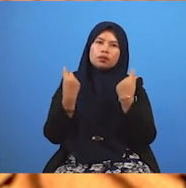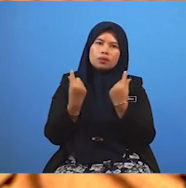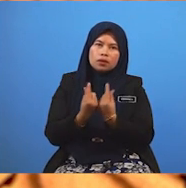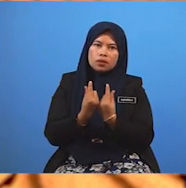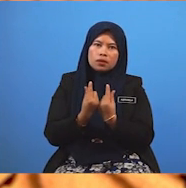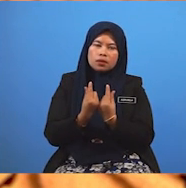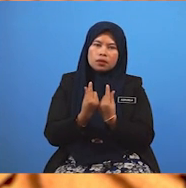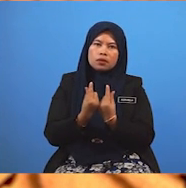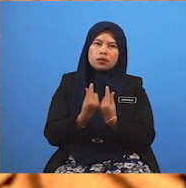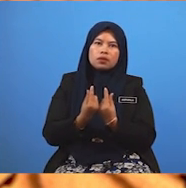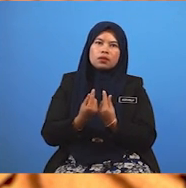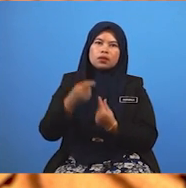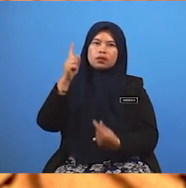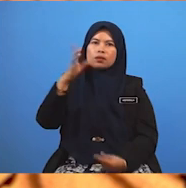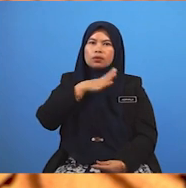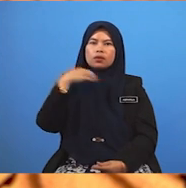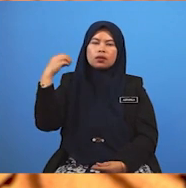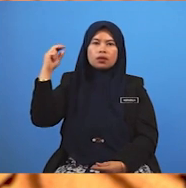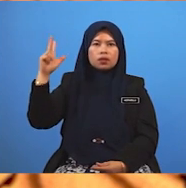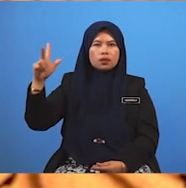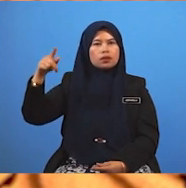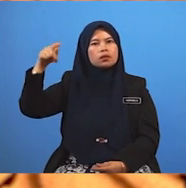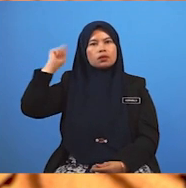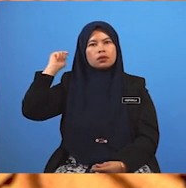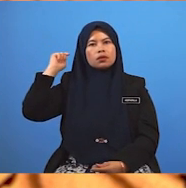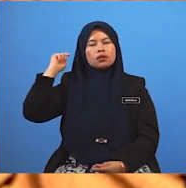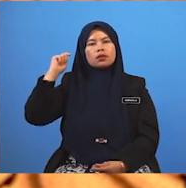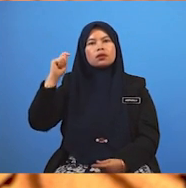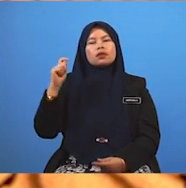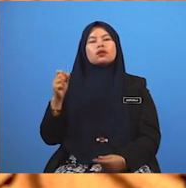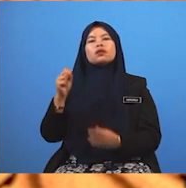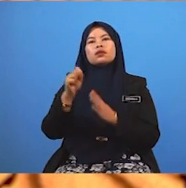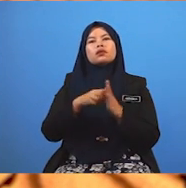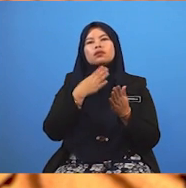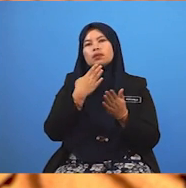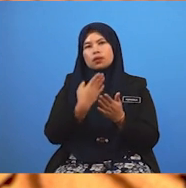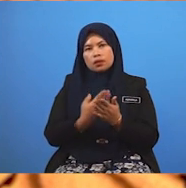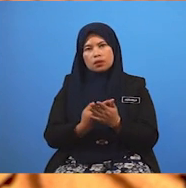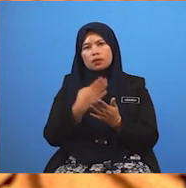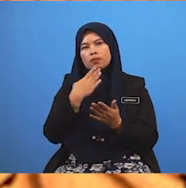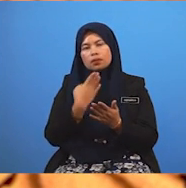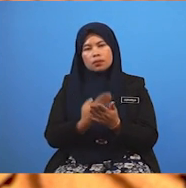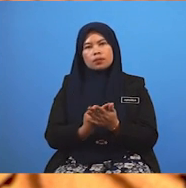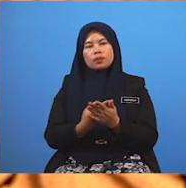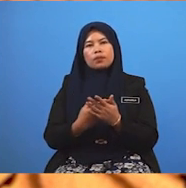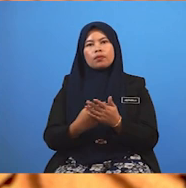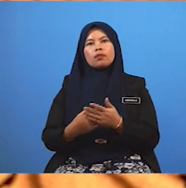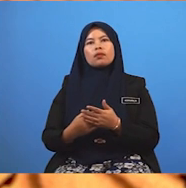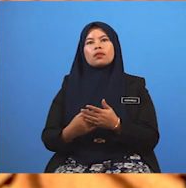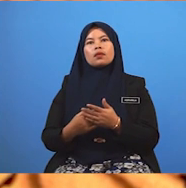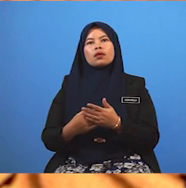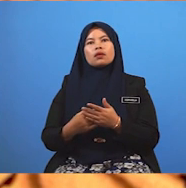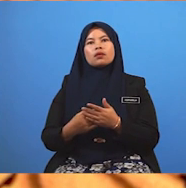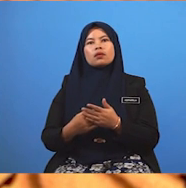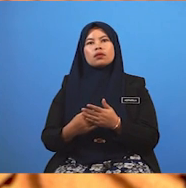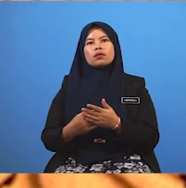Al-Muqarrabun sebaik-baik balasan di akhirat, dan ia menjadi idaman orang yang